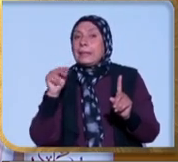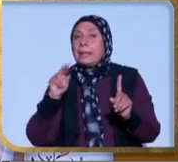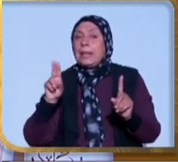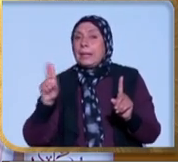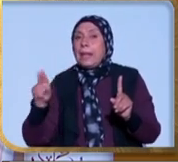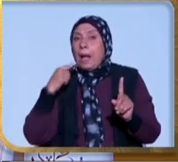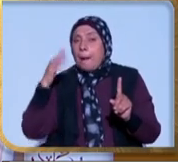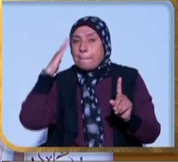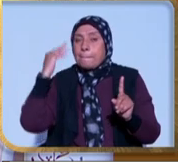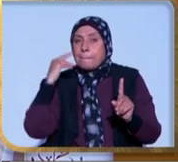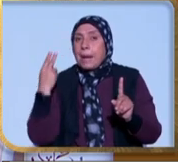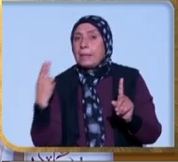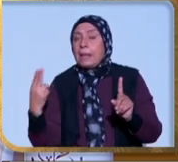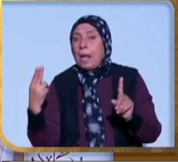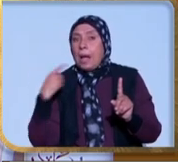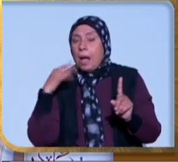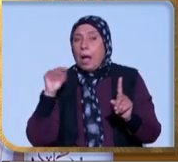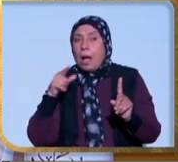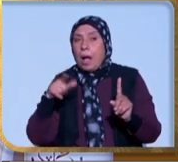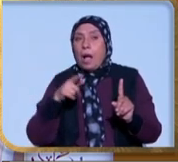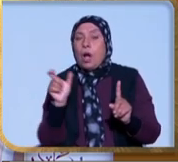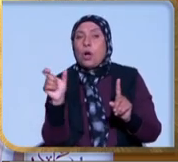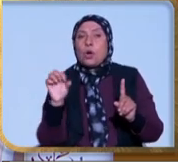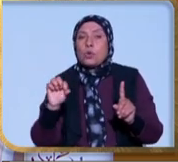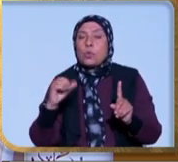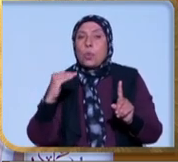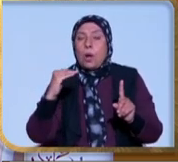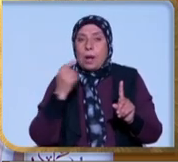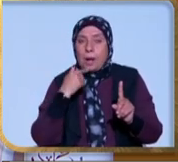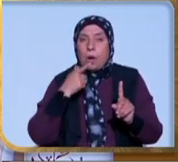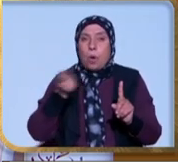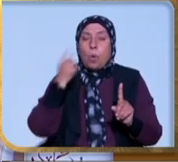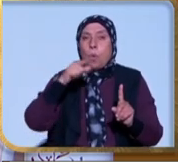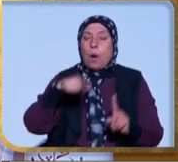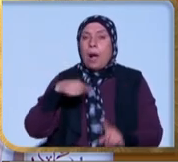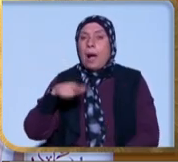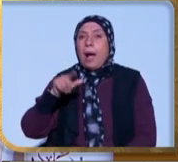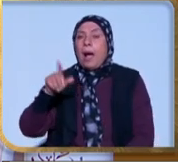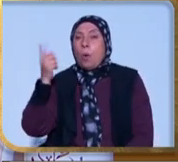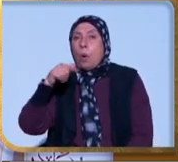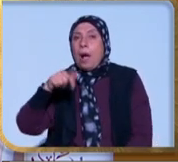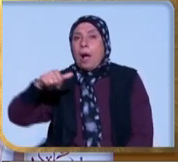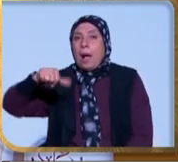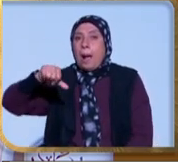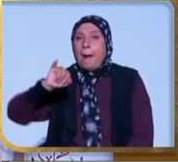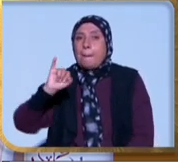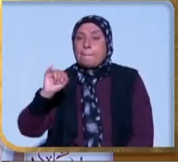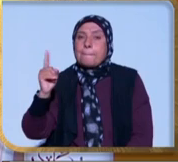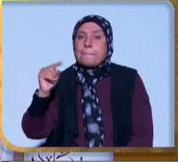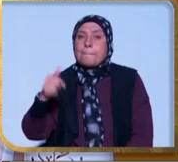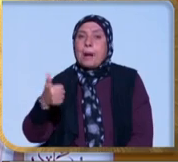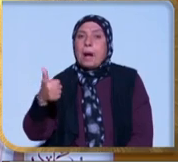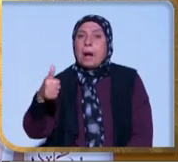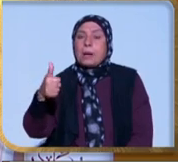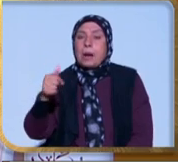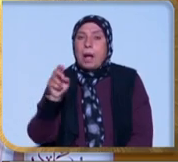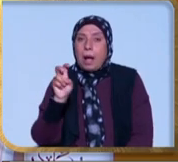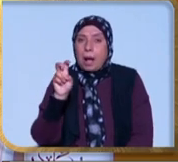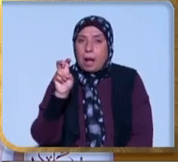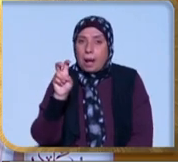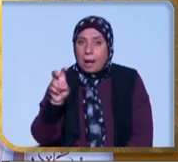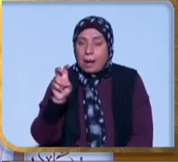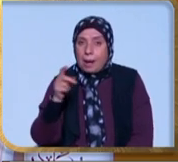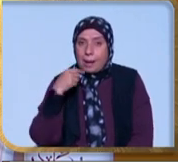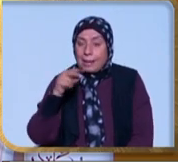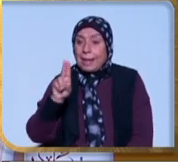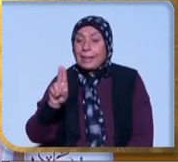نوح، وامرأة لوط، فهتلاقي التاء مرسومة التاء مفتوحة النقطتين عليها التاء